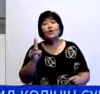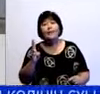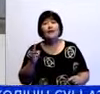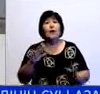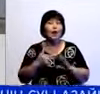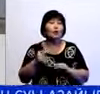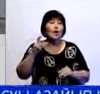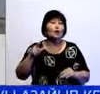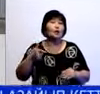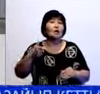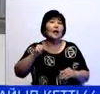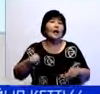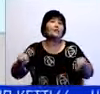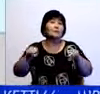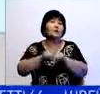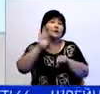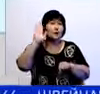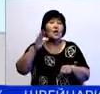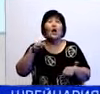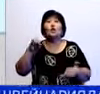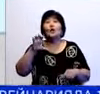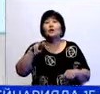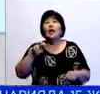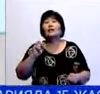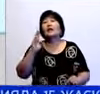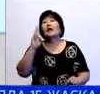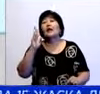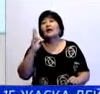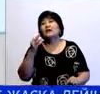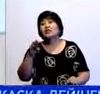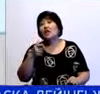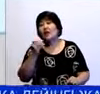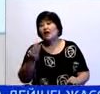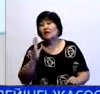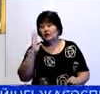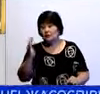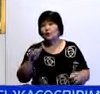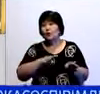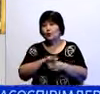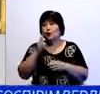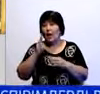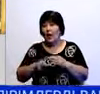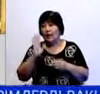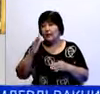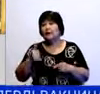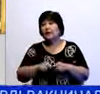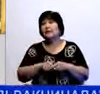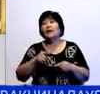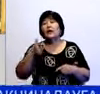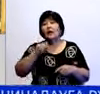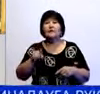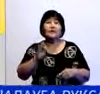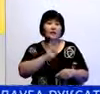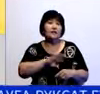ауылының тұрғындары табиғи газға қол жеткізбек. Жосалы мен Жалағаш кенттерінің газдандыру жұмыстары да биыл толықтай аяқталып, халық көгілдір